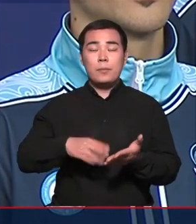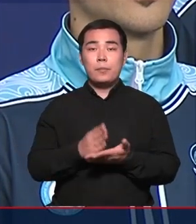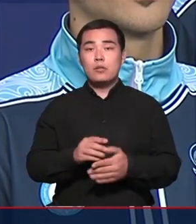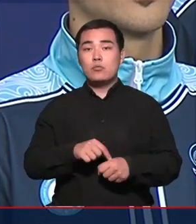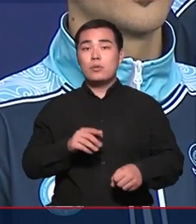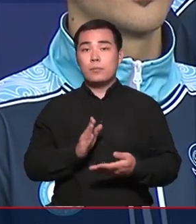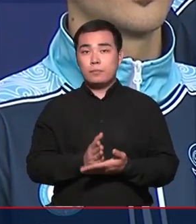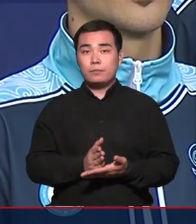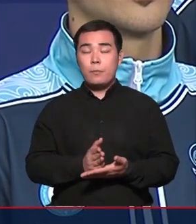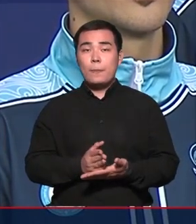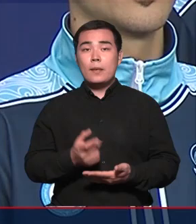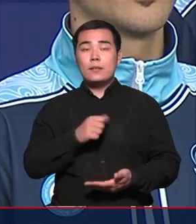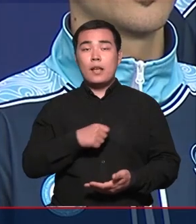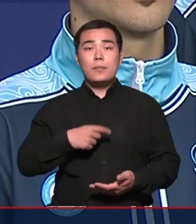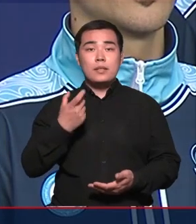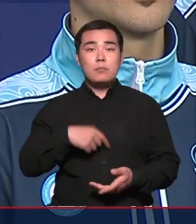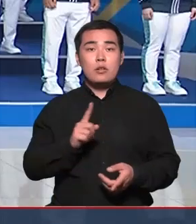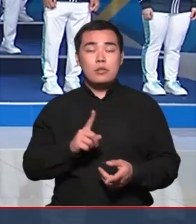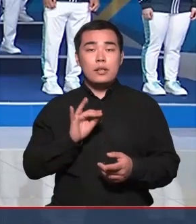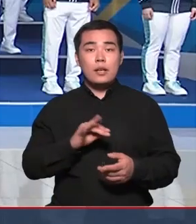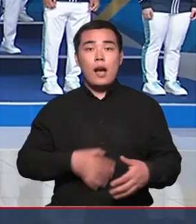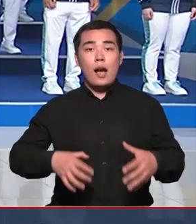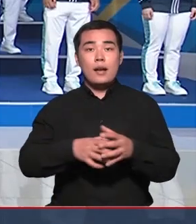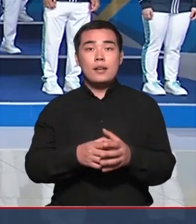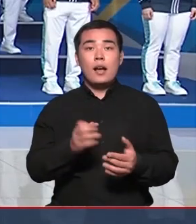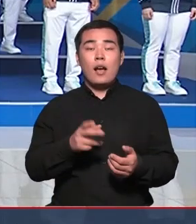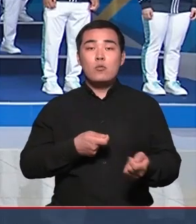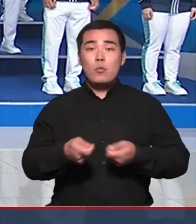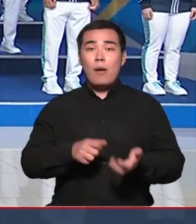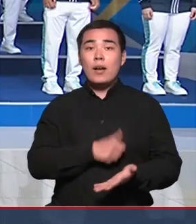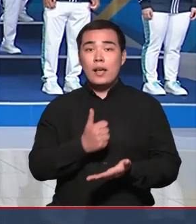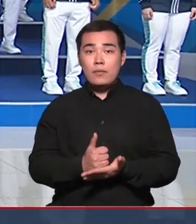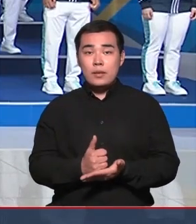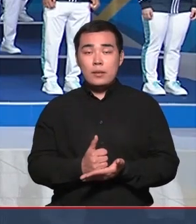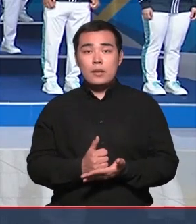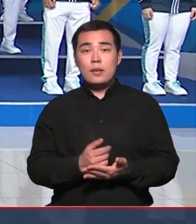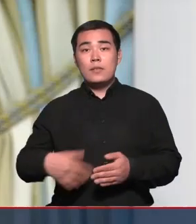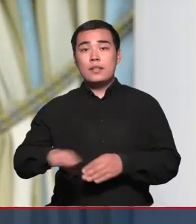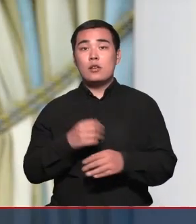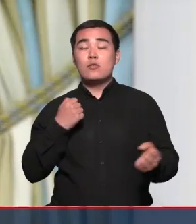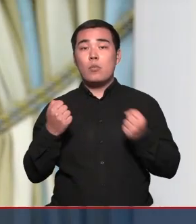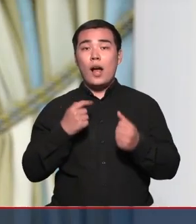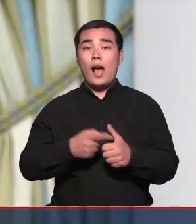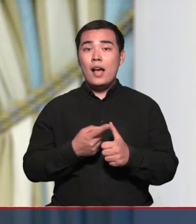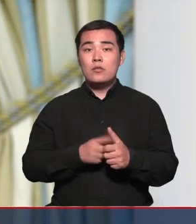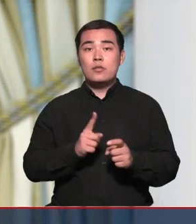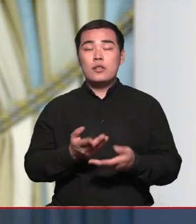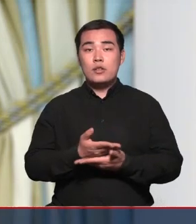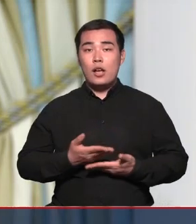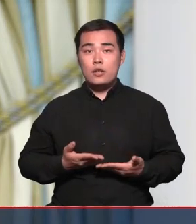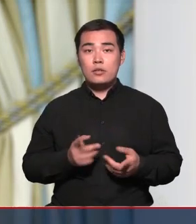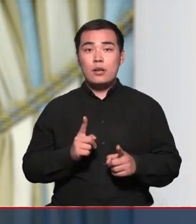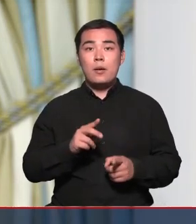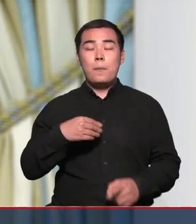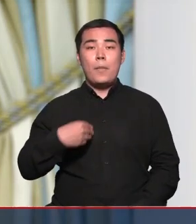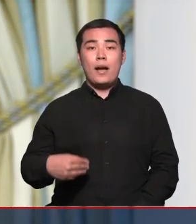сезінеміз. Өзімнің атынан және ұлттық құраманың капитаны ретінде барлық спортшылардың атынан көк байрағымызды